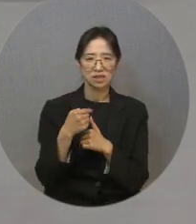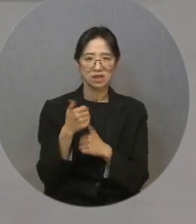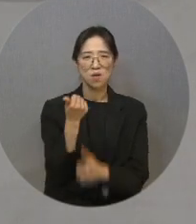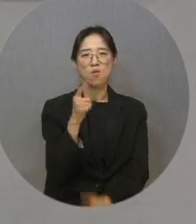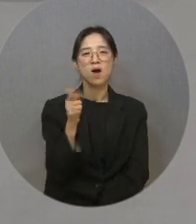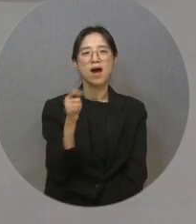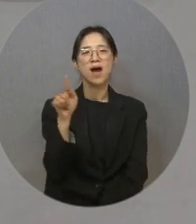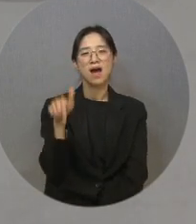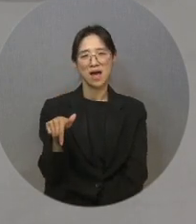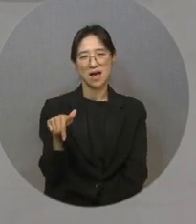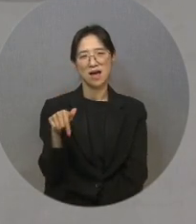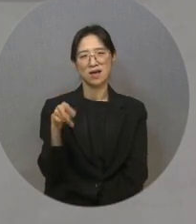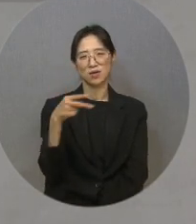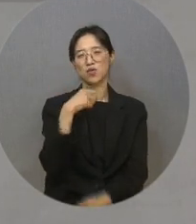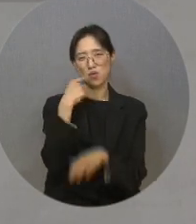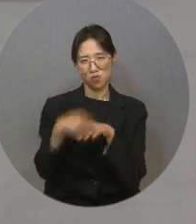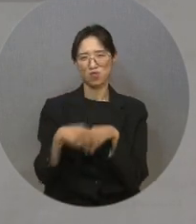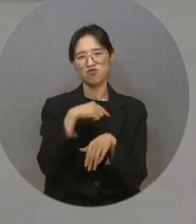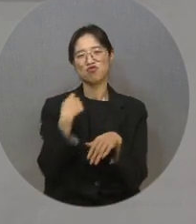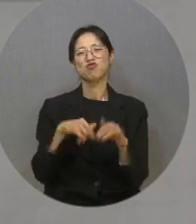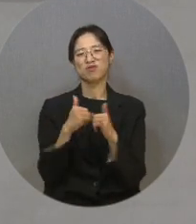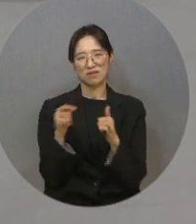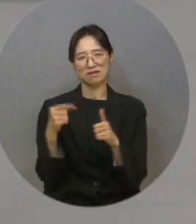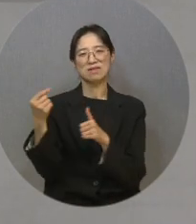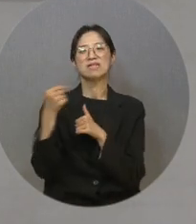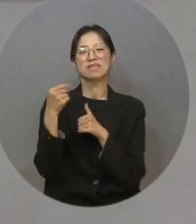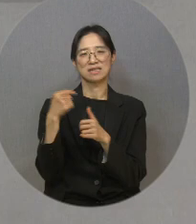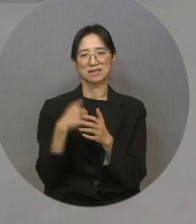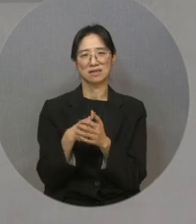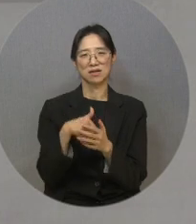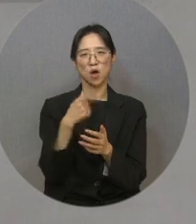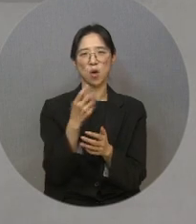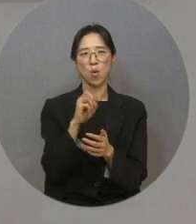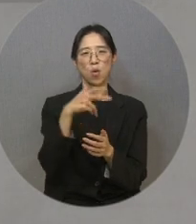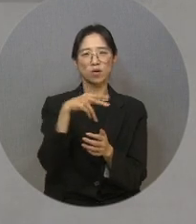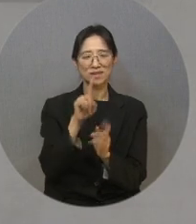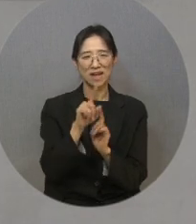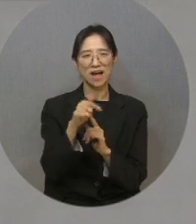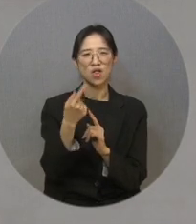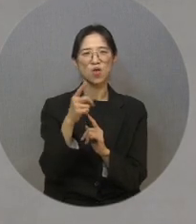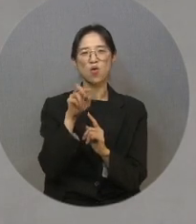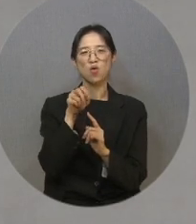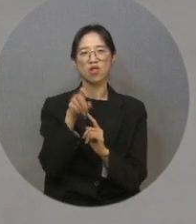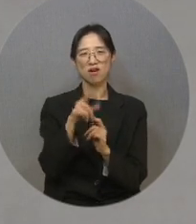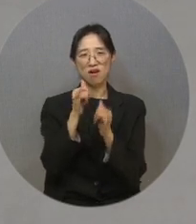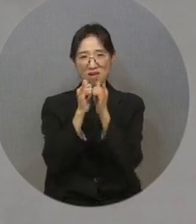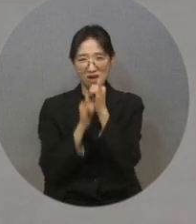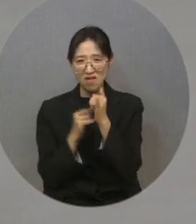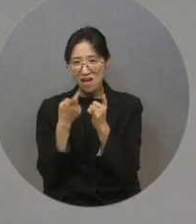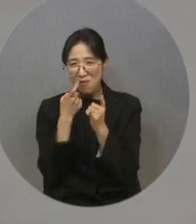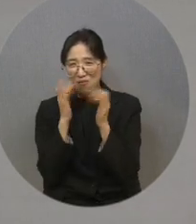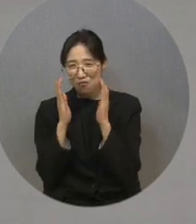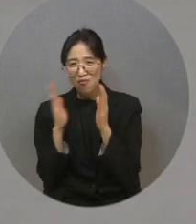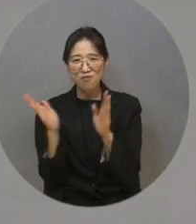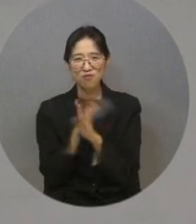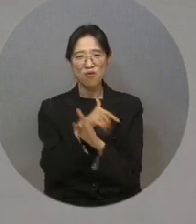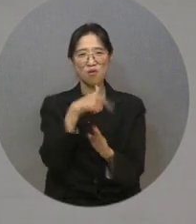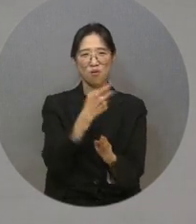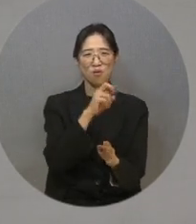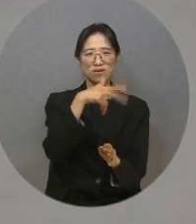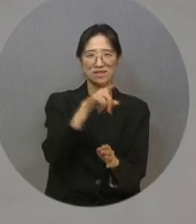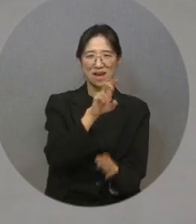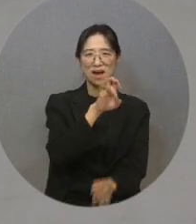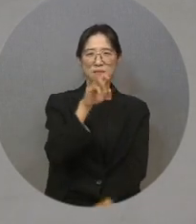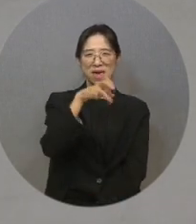화족 중국 사람들이 우리 여러분들한테 시켰어요. 나 공자 논 어리고 다 안, 요즘은 절대 안 봐. 역사를 알고 나서는 공자 맹자 절대